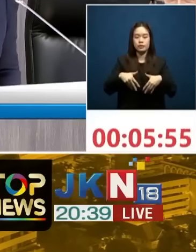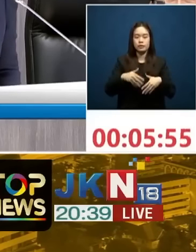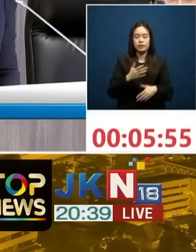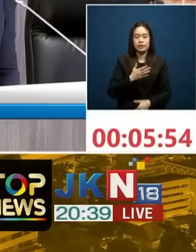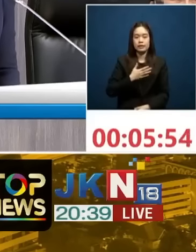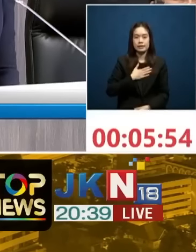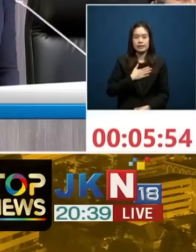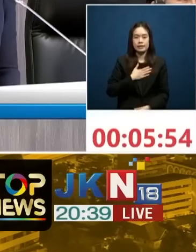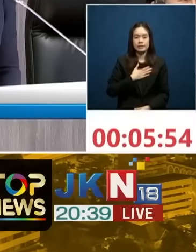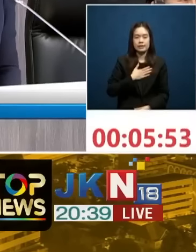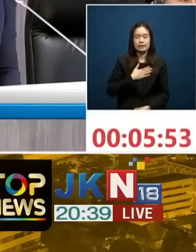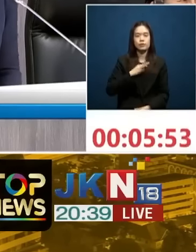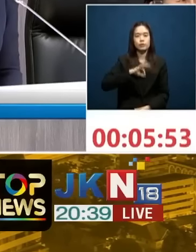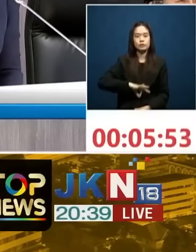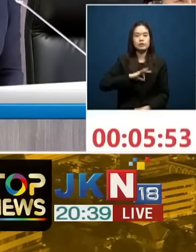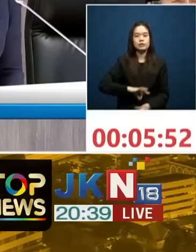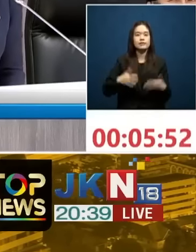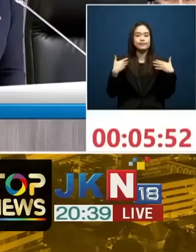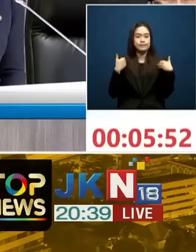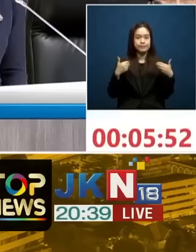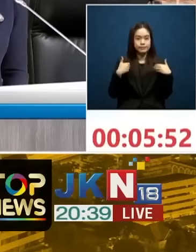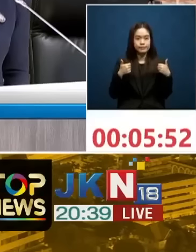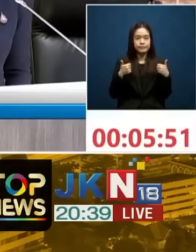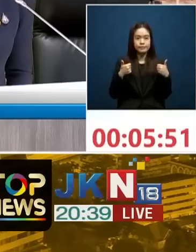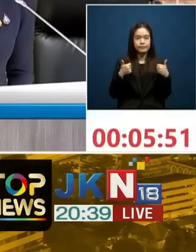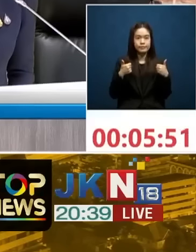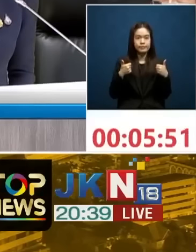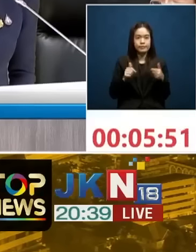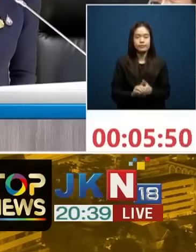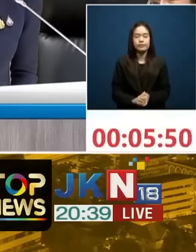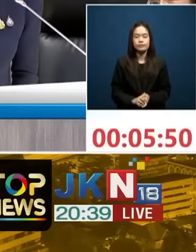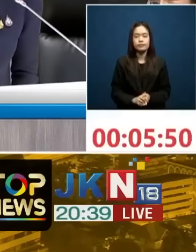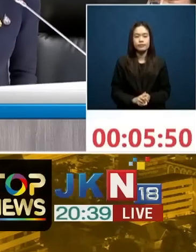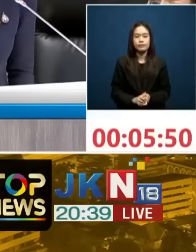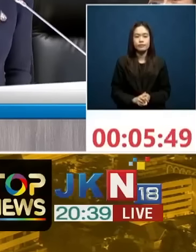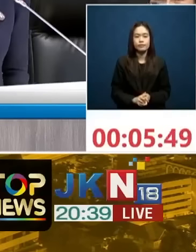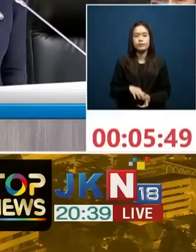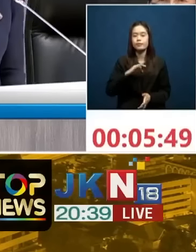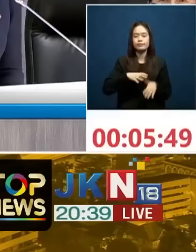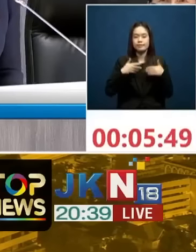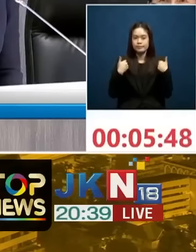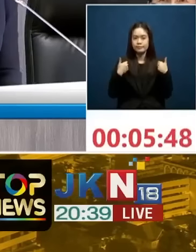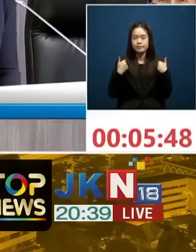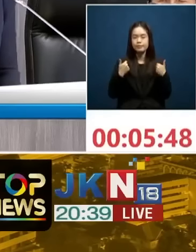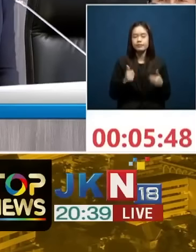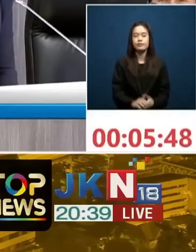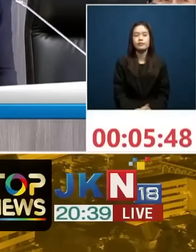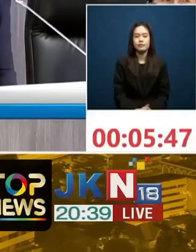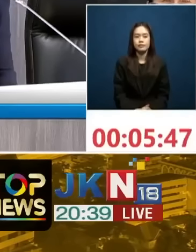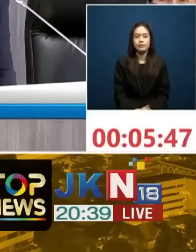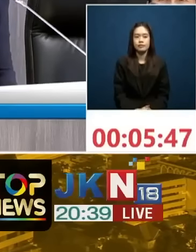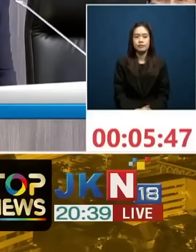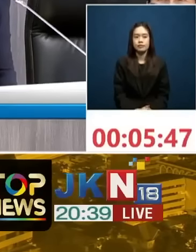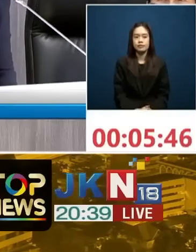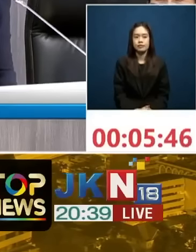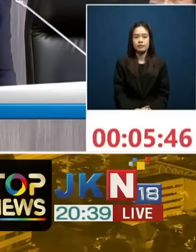ดิฉัน และนี่แน่นอนฮะเพราะเธอเป็นแม่ค้าเธอก็คุยกันในกลุ่มของแม่ค้ามาแล้วที่เป็นชาวรากไม้เนี่ยใช่ไหม